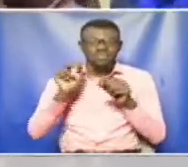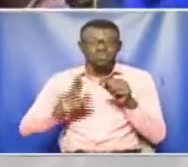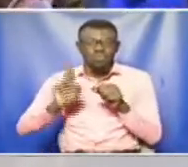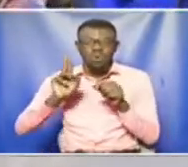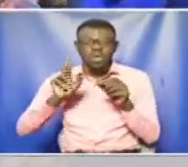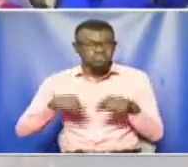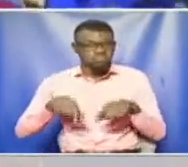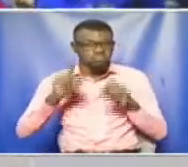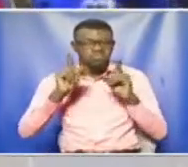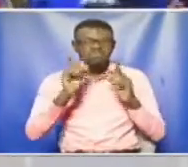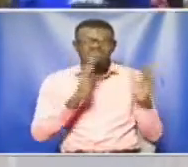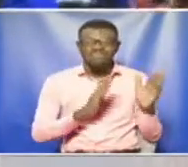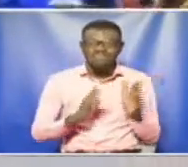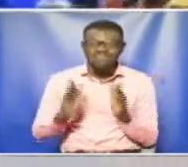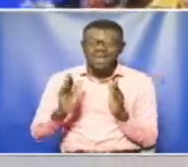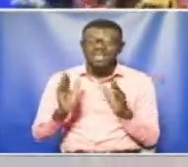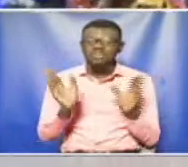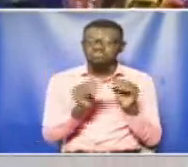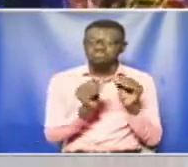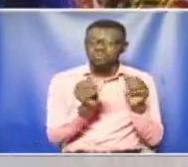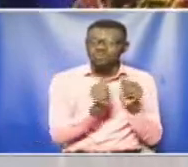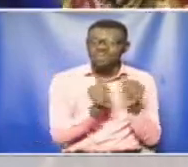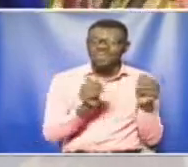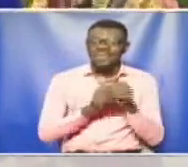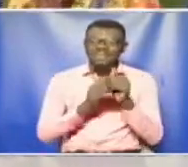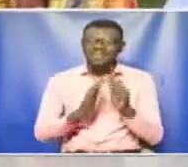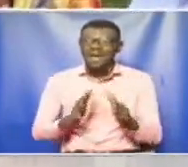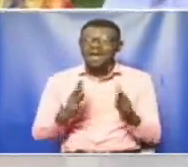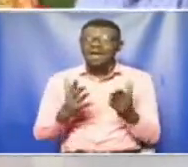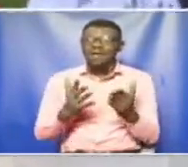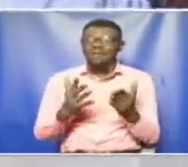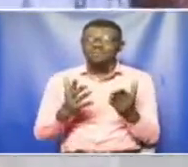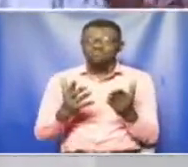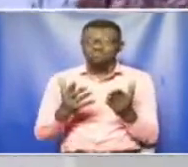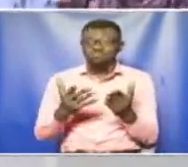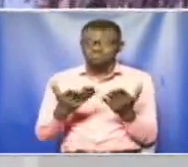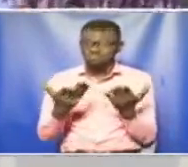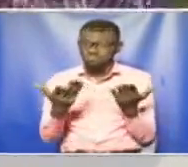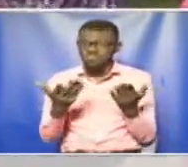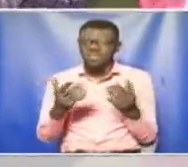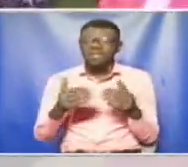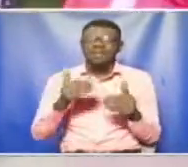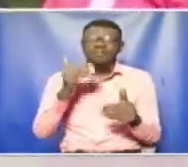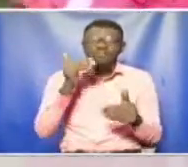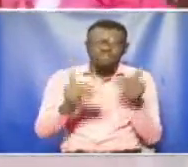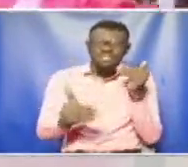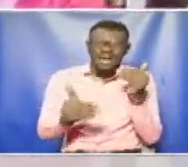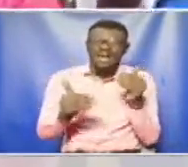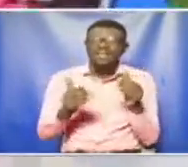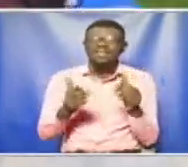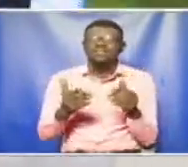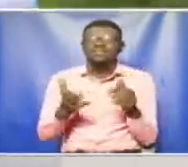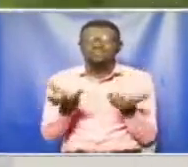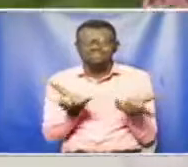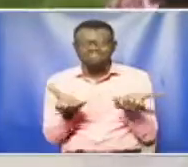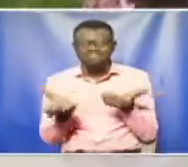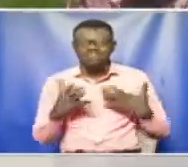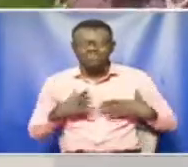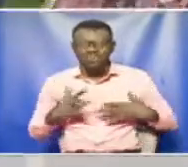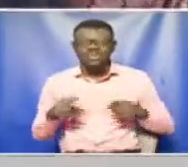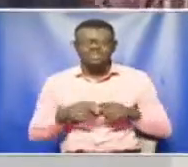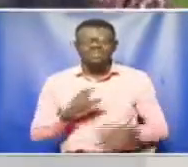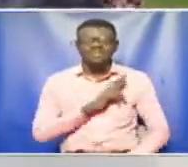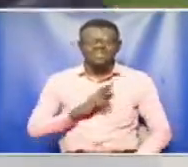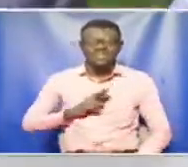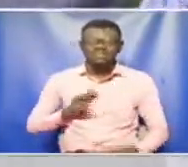Kenyatta kitarajiwa kufanya mkutano na viongozi waliochaguliwa, wasomi, wafanyabiashara na viongozi wa kidini